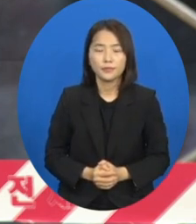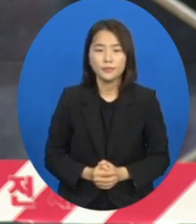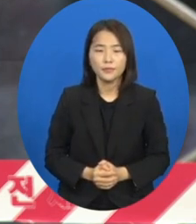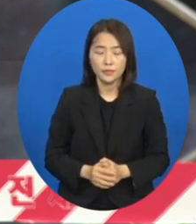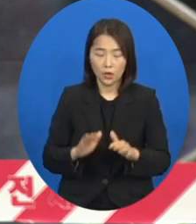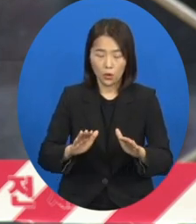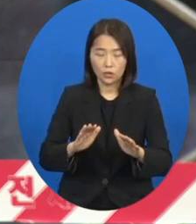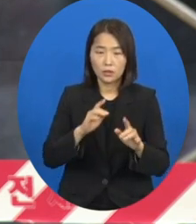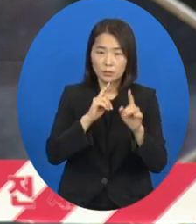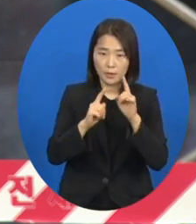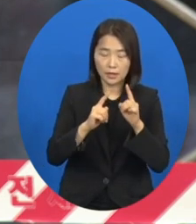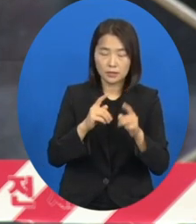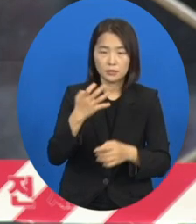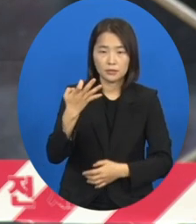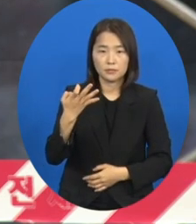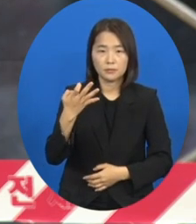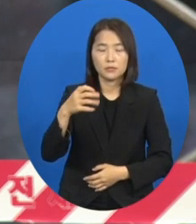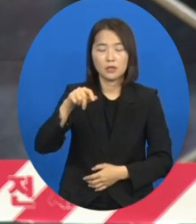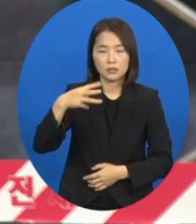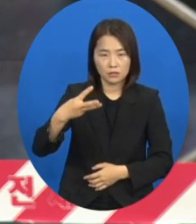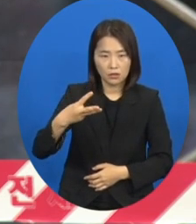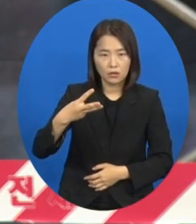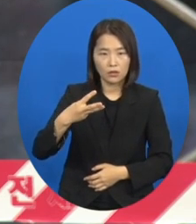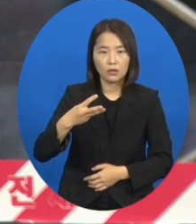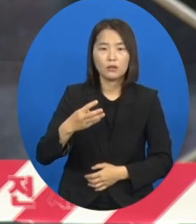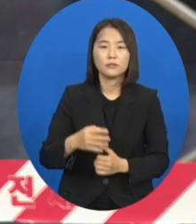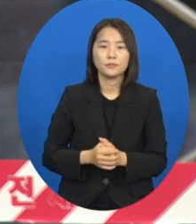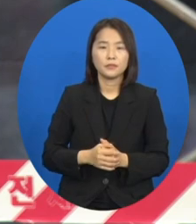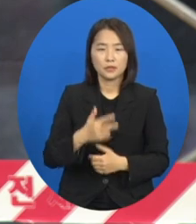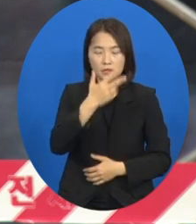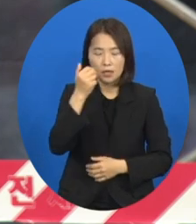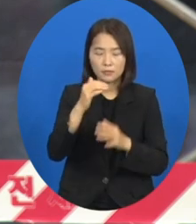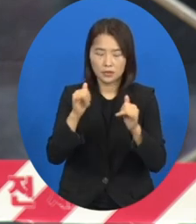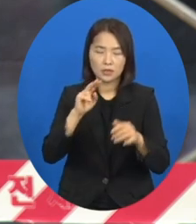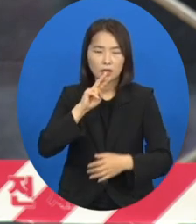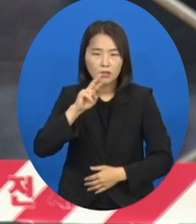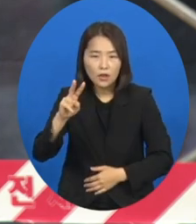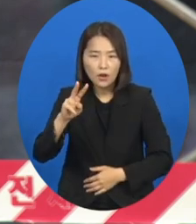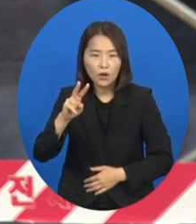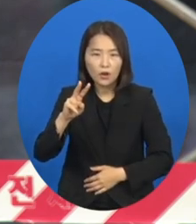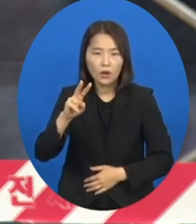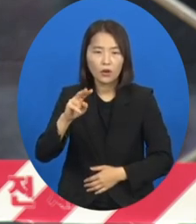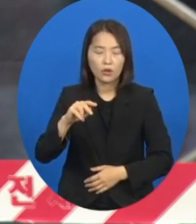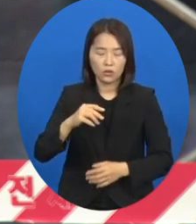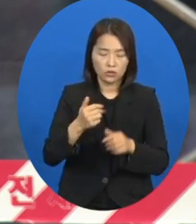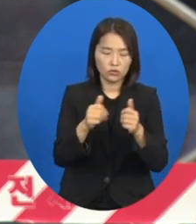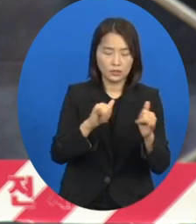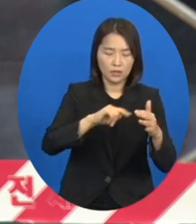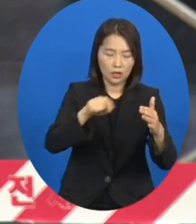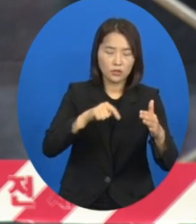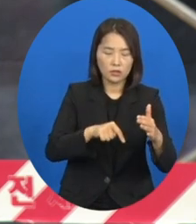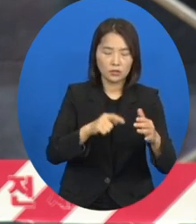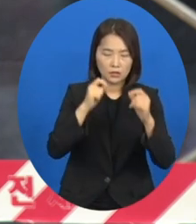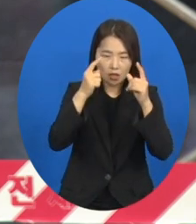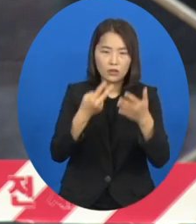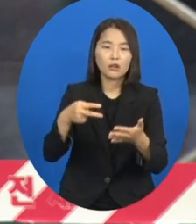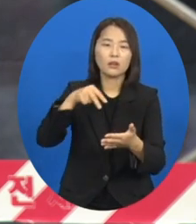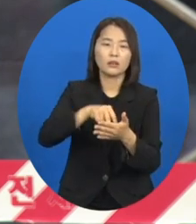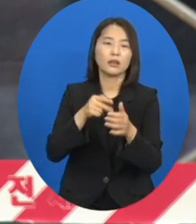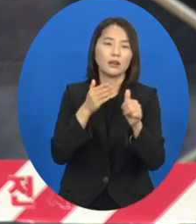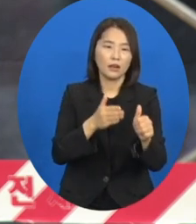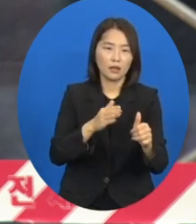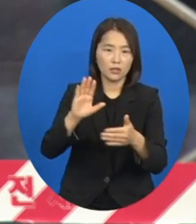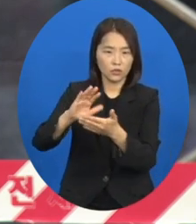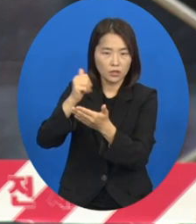오늘 말씀의 14절에 그러므로 이르기를 잠자는 자여 깨어서 죽은 자들 가운데서 일어나라.